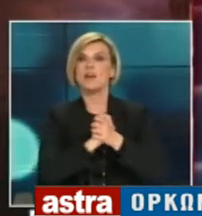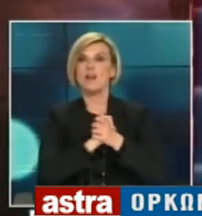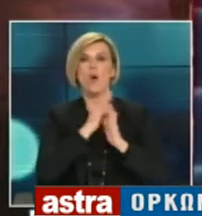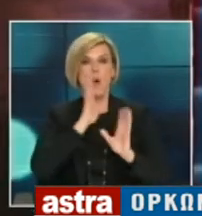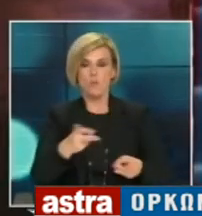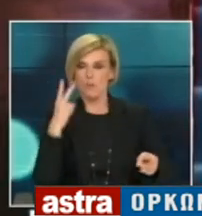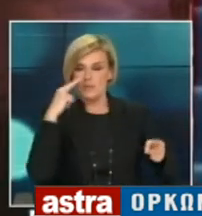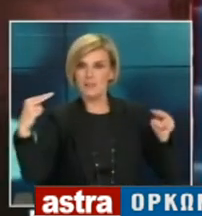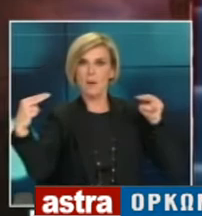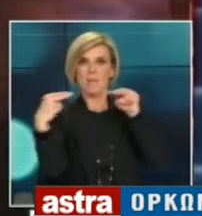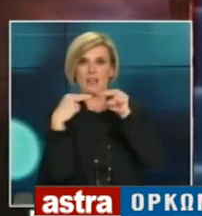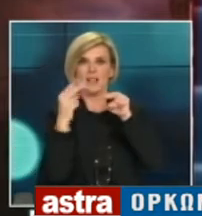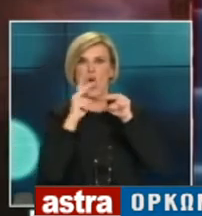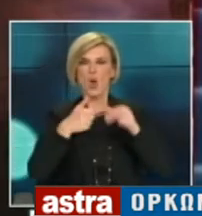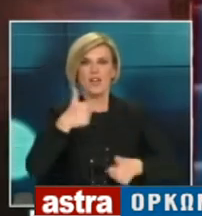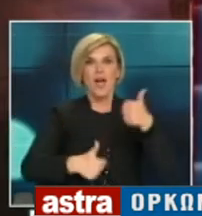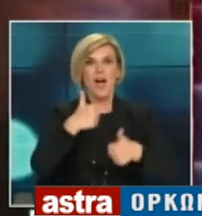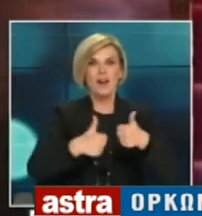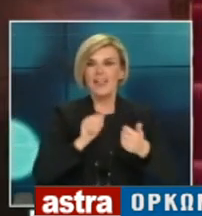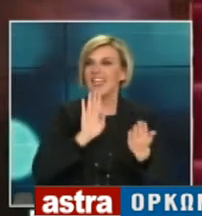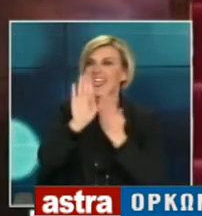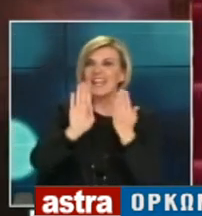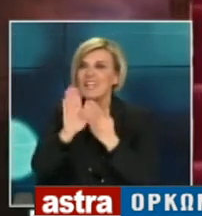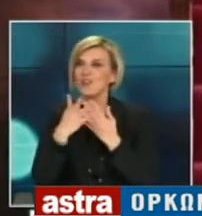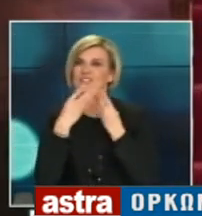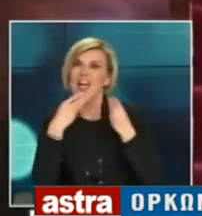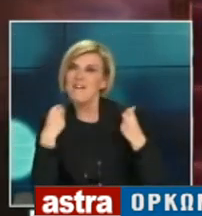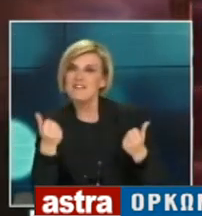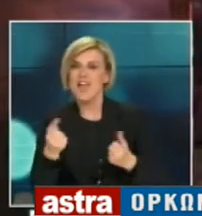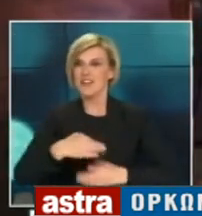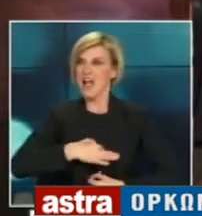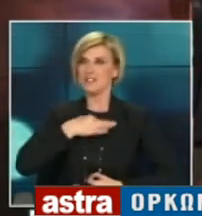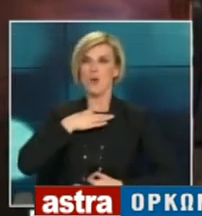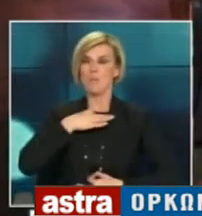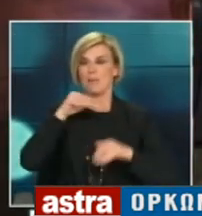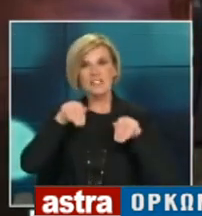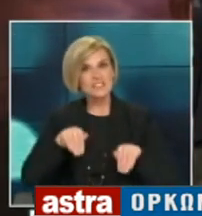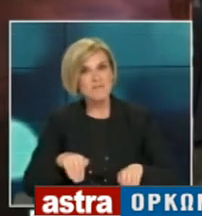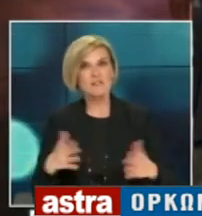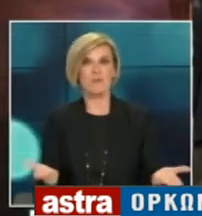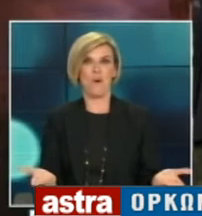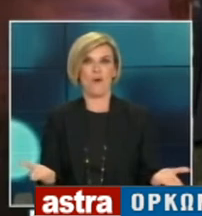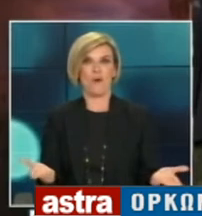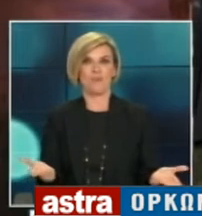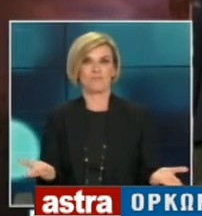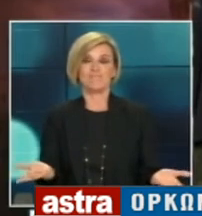κοιταζόμαστε στα μάτια όχι ως αντίπαλοι, αλλά ως γείτονες. Μπορούμε να φερόμαστε ένα στον άλλο με αξιοπρέπεια, με σεβασμό. Μπορούμε